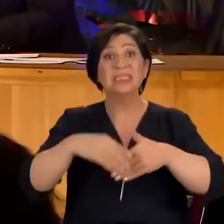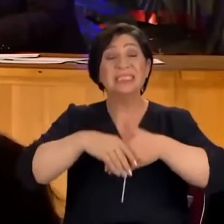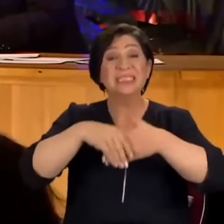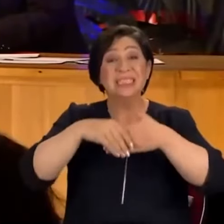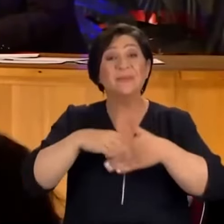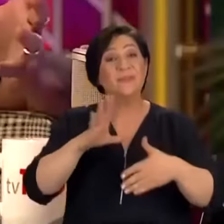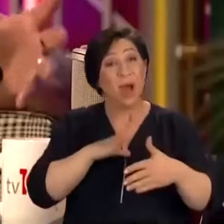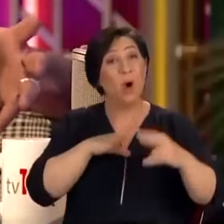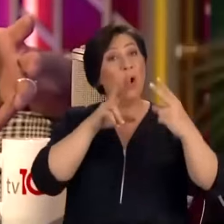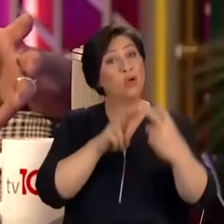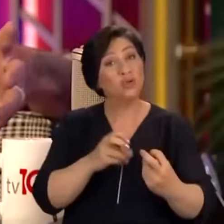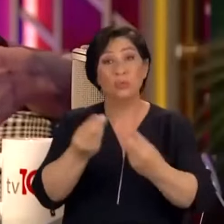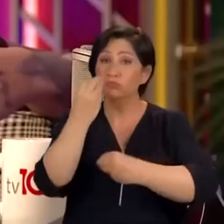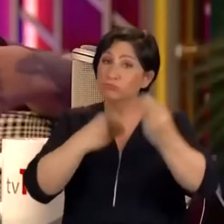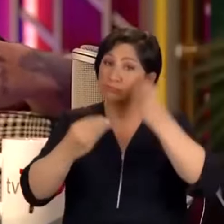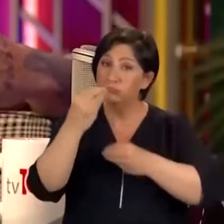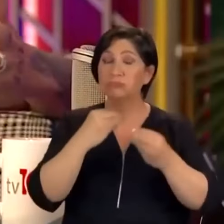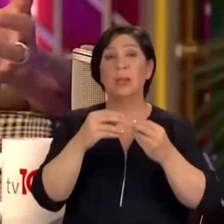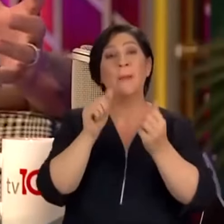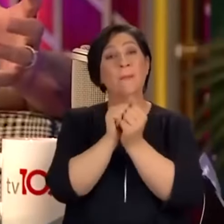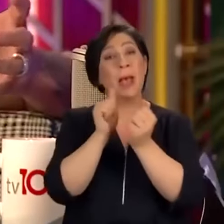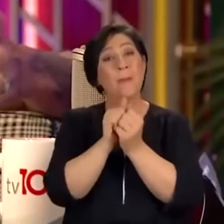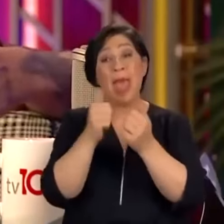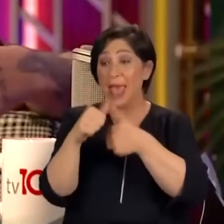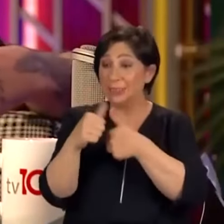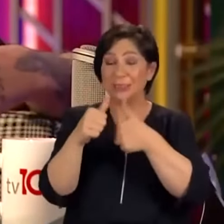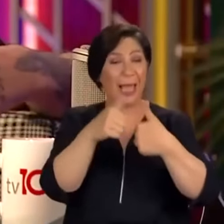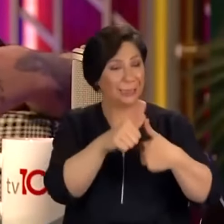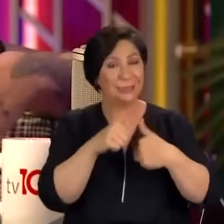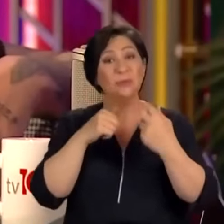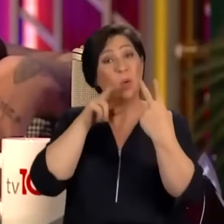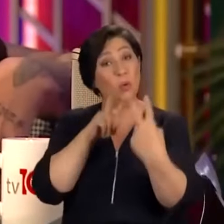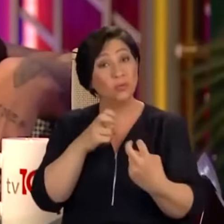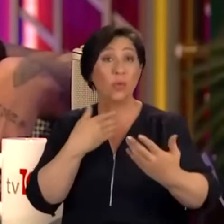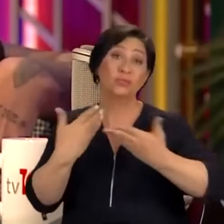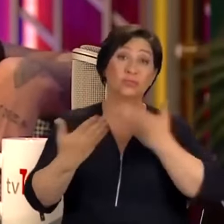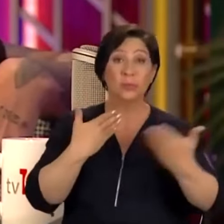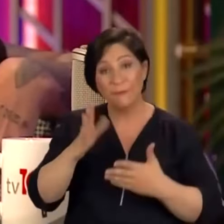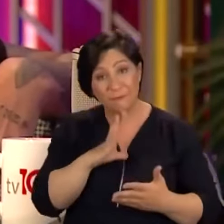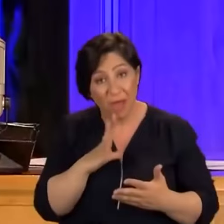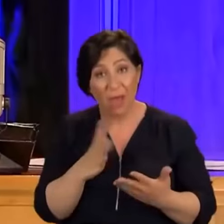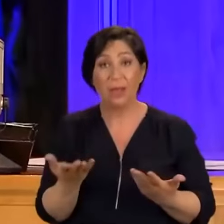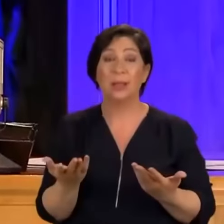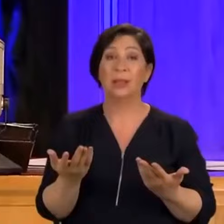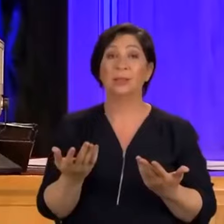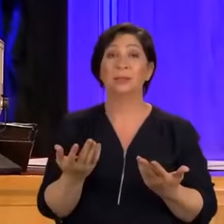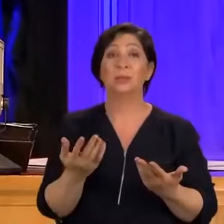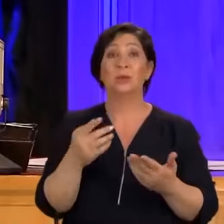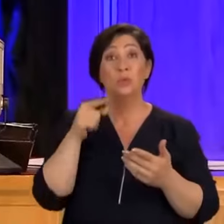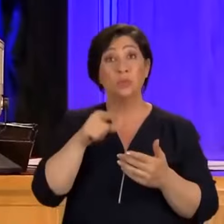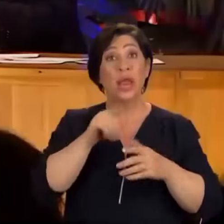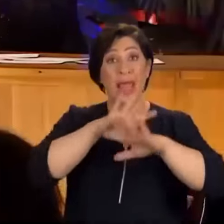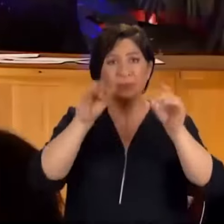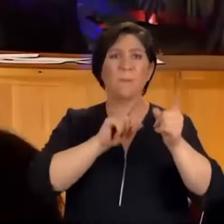tanışıklığımız var oturup yediğimiz içtiğimiz masalar var eşlerimizle birlikte oturup yediğimiz içtiğimiz masalar var eee zaten